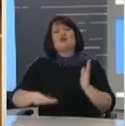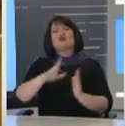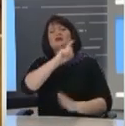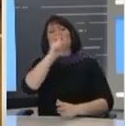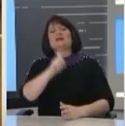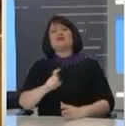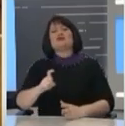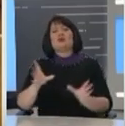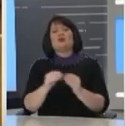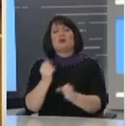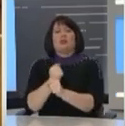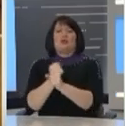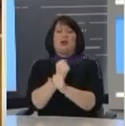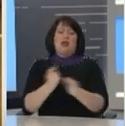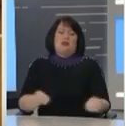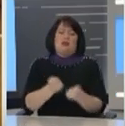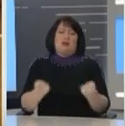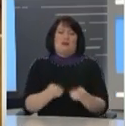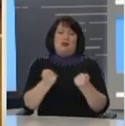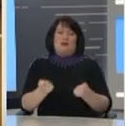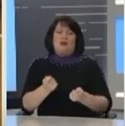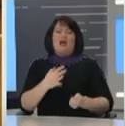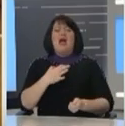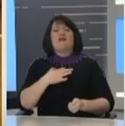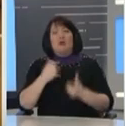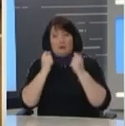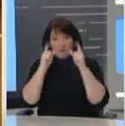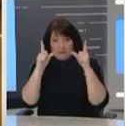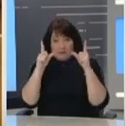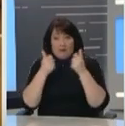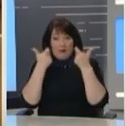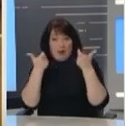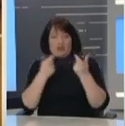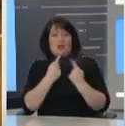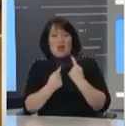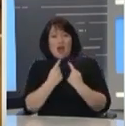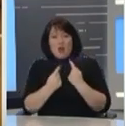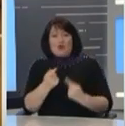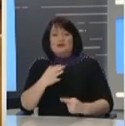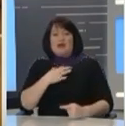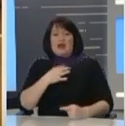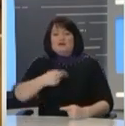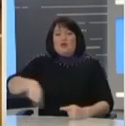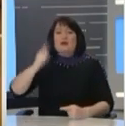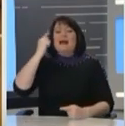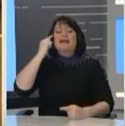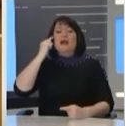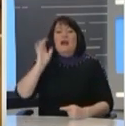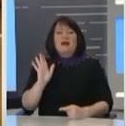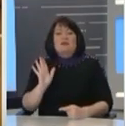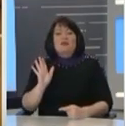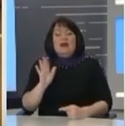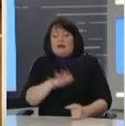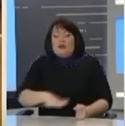ζωής της εργατικής τάξης. Αυτό χρειάζεται. Επαγρύπνηση, διάλογος και να αντιληφθούμε όλοι μέσα σε